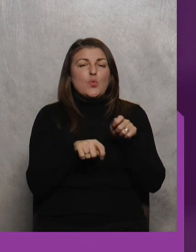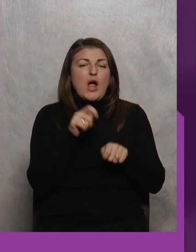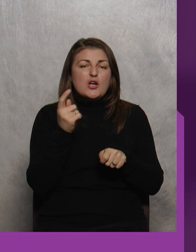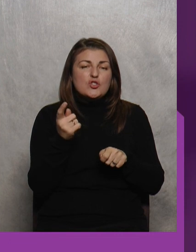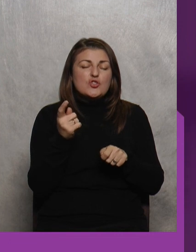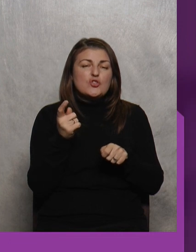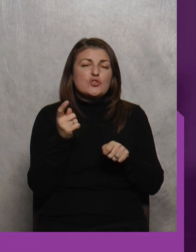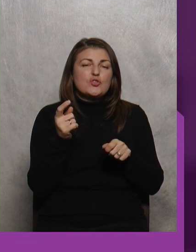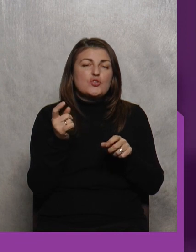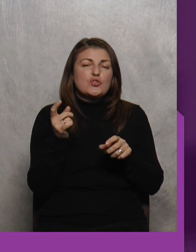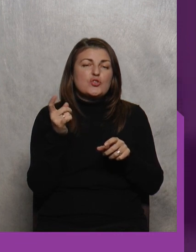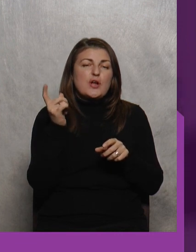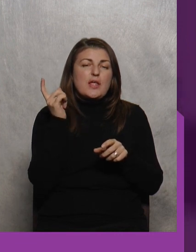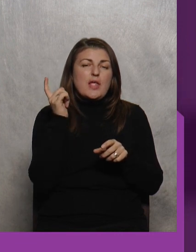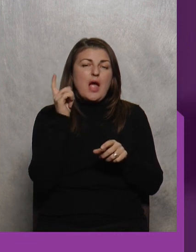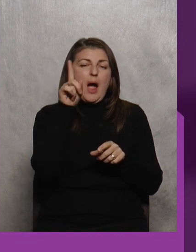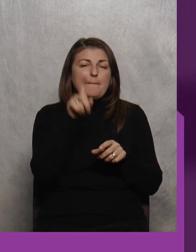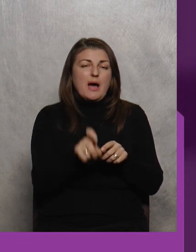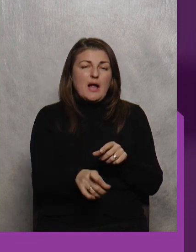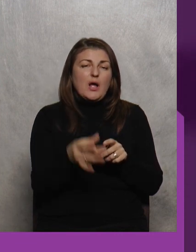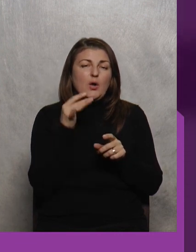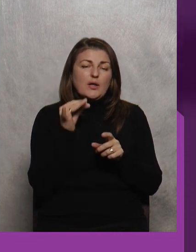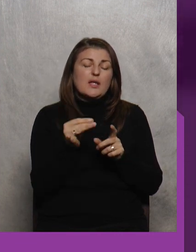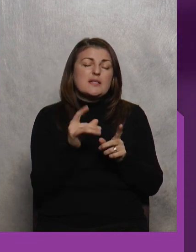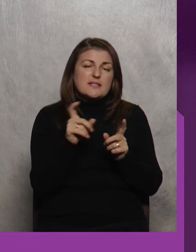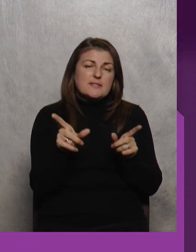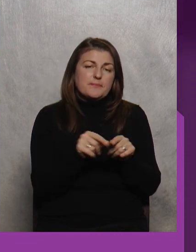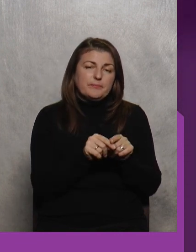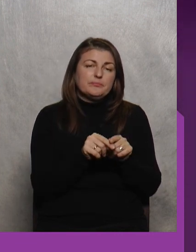ураженнями опорно-рухового апарату і з